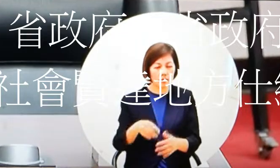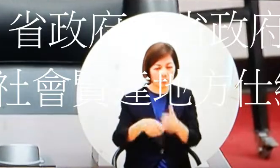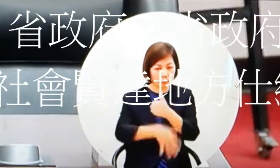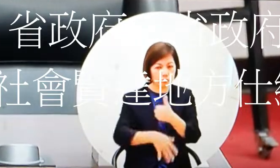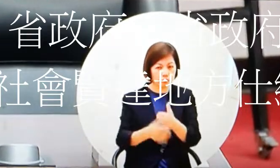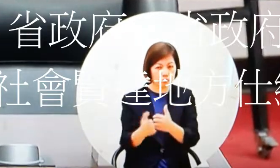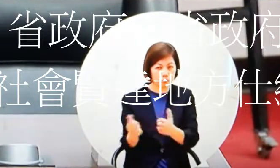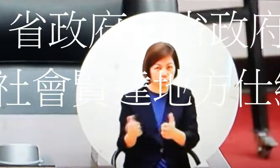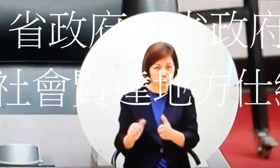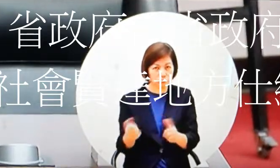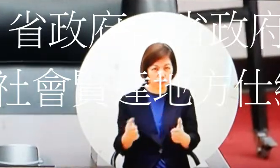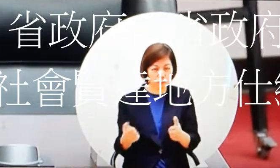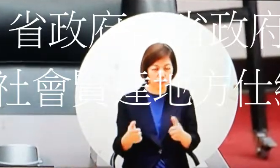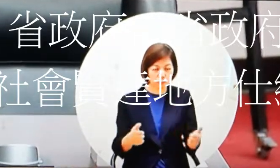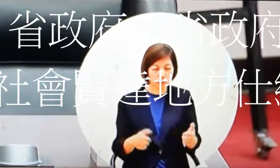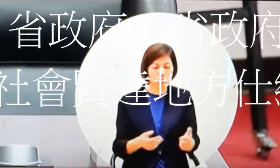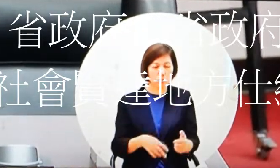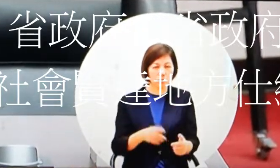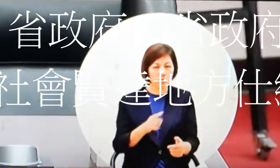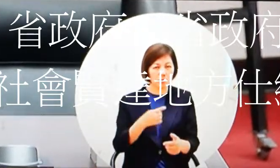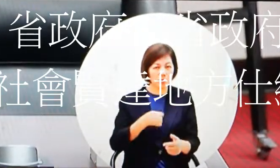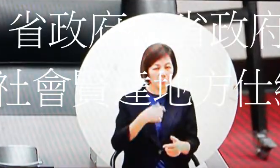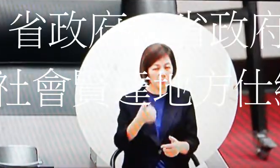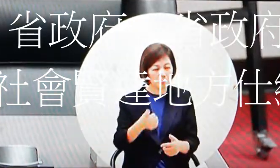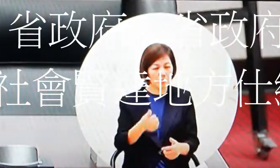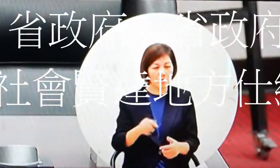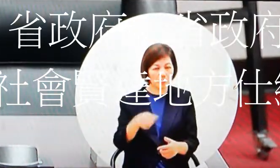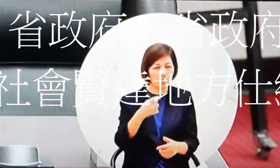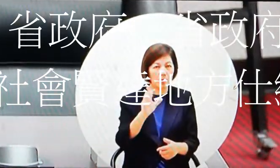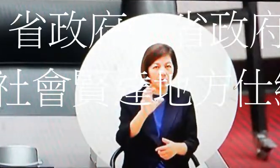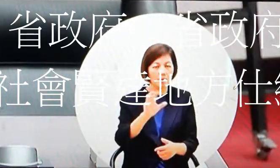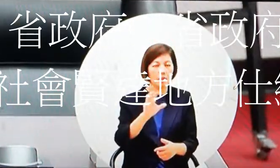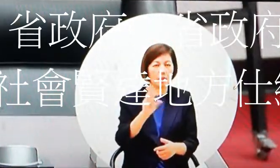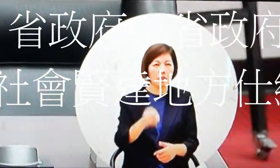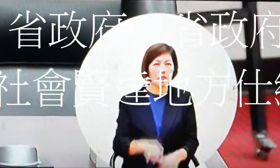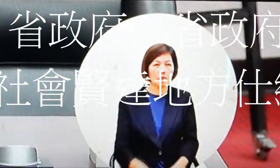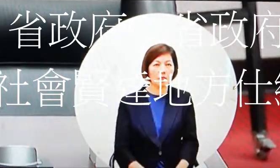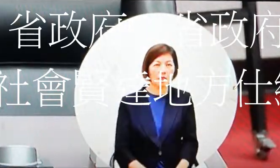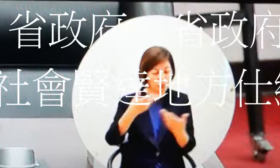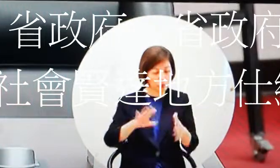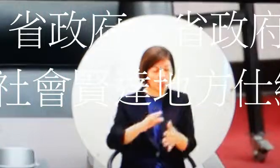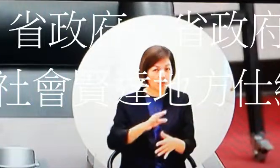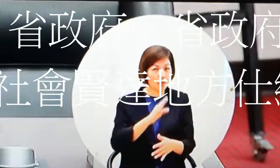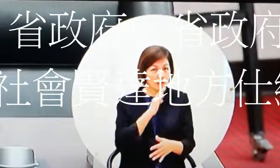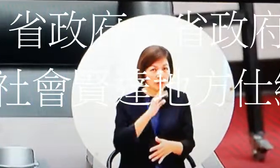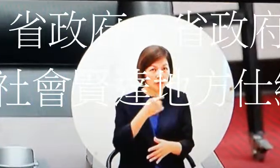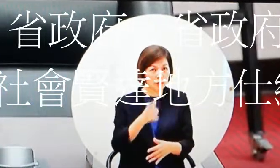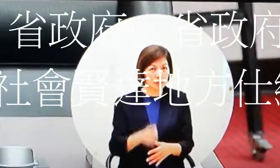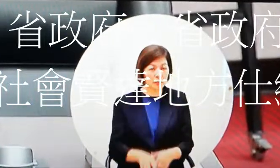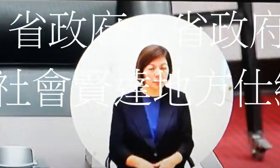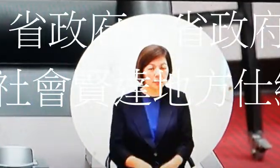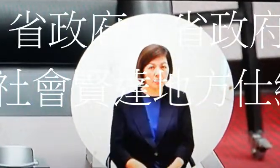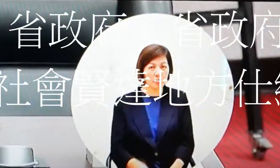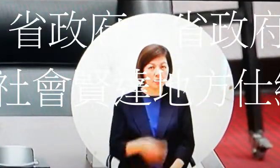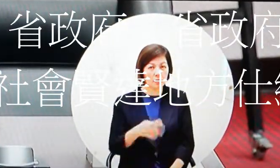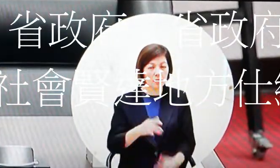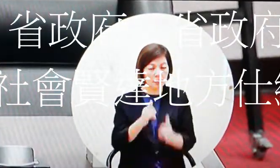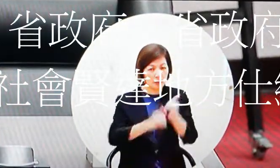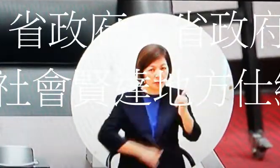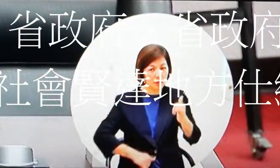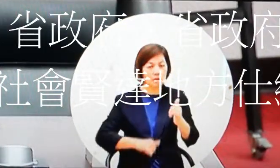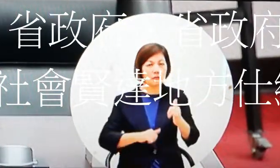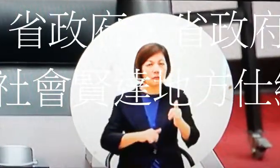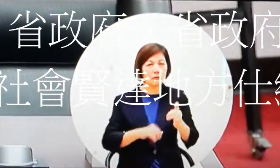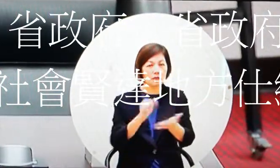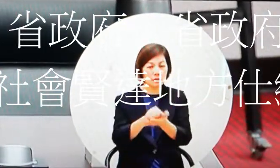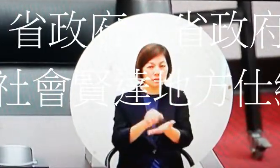士180几万，所以出最多的是高雄市政府，请市政府去查一下，把这个事实历史的，那为什么我们在这